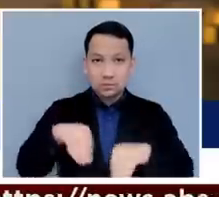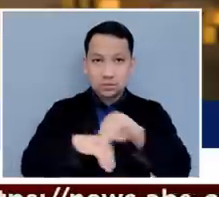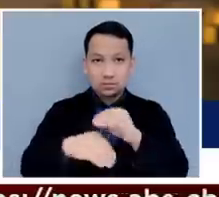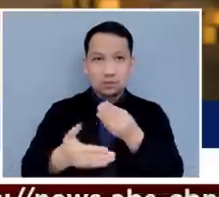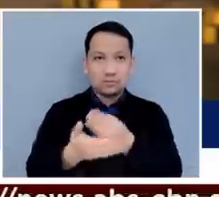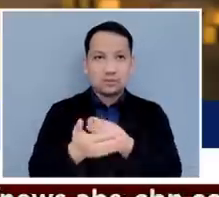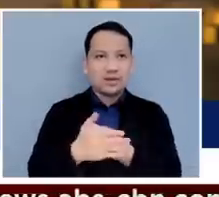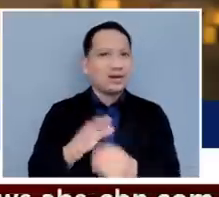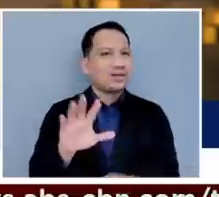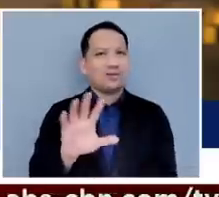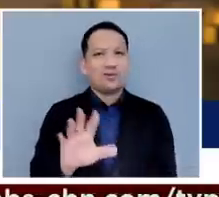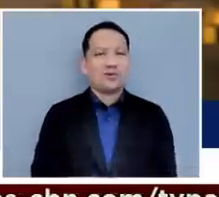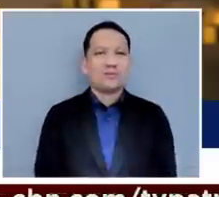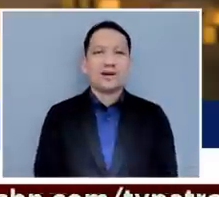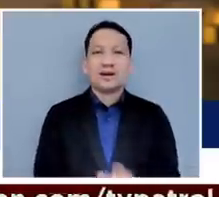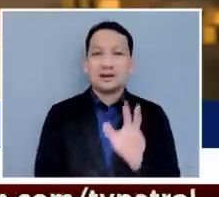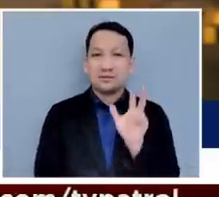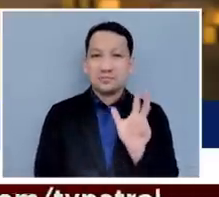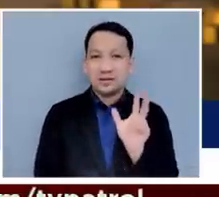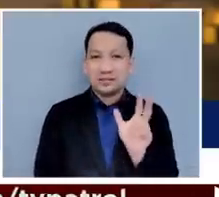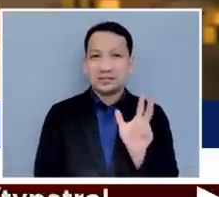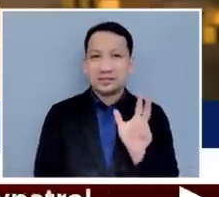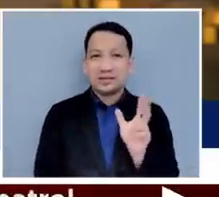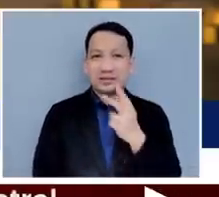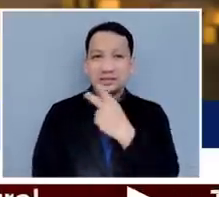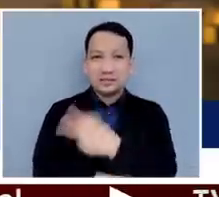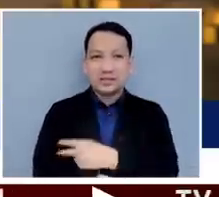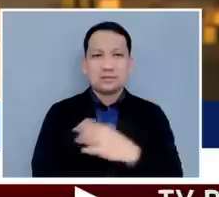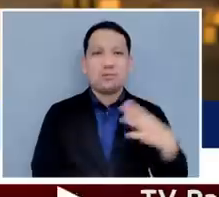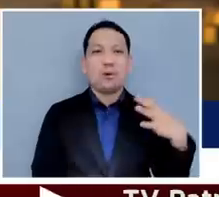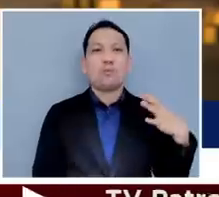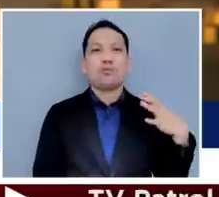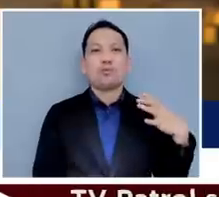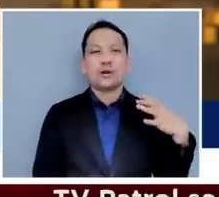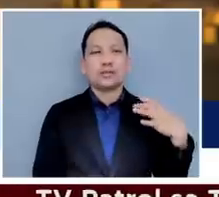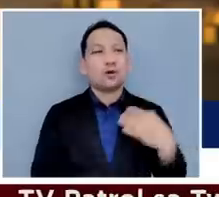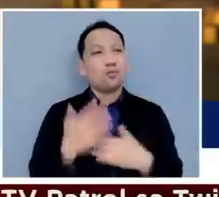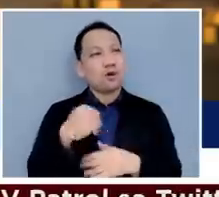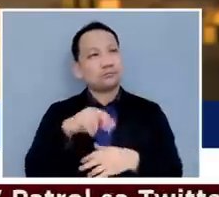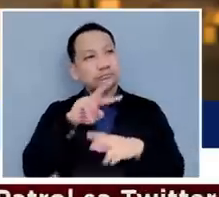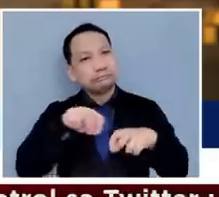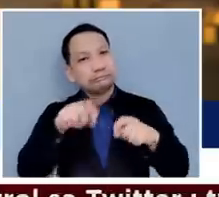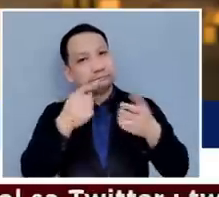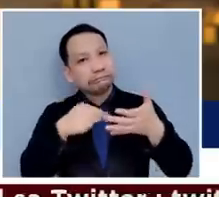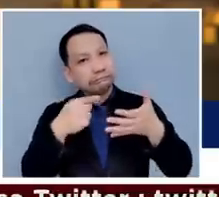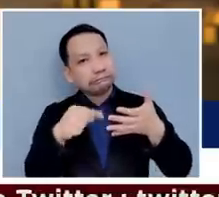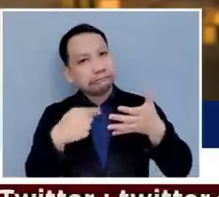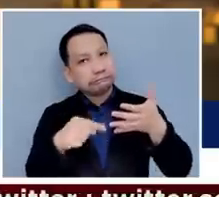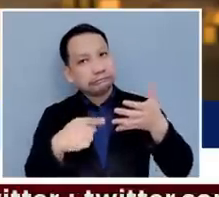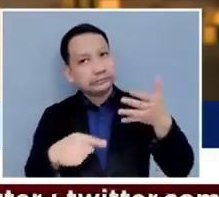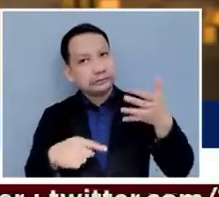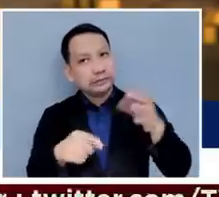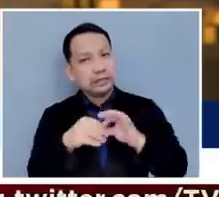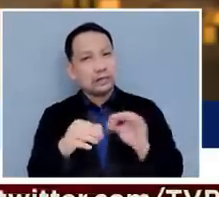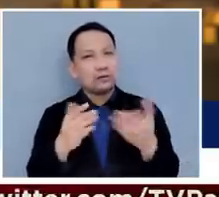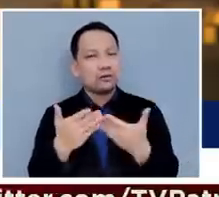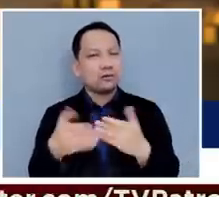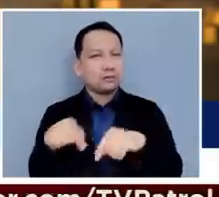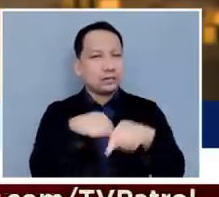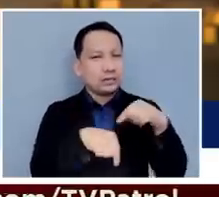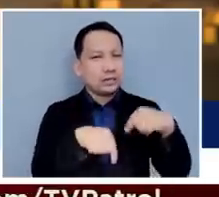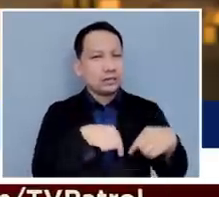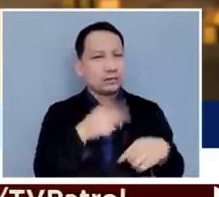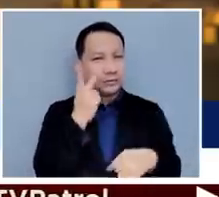May 30 araw na hihintayin dahil magkakaroon pa ng mga evaluation o assessment at magkakaroon pa din ng background check.